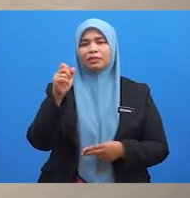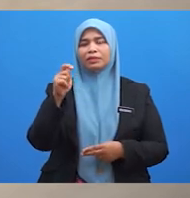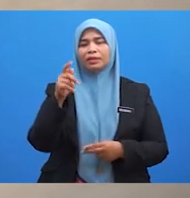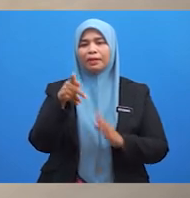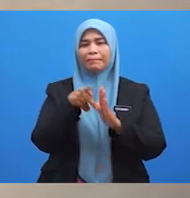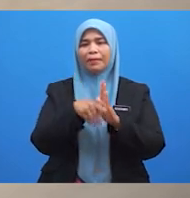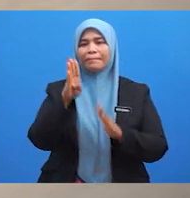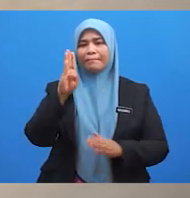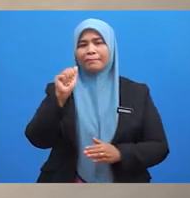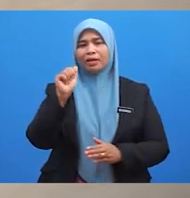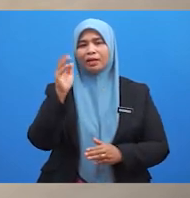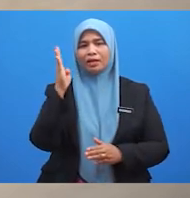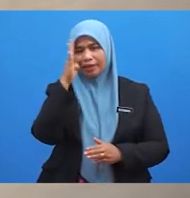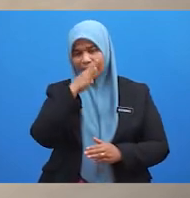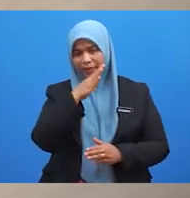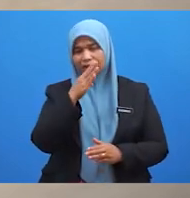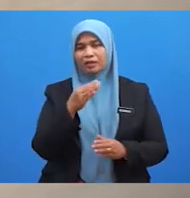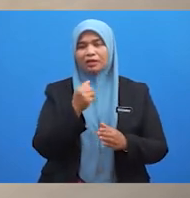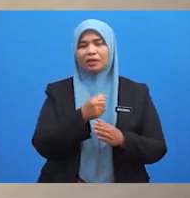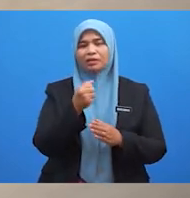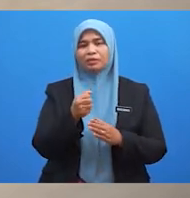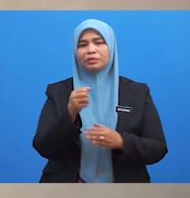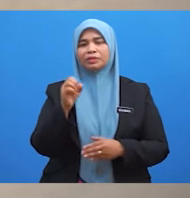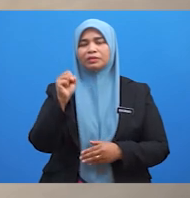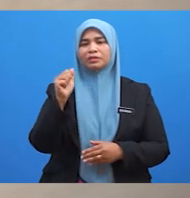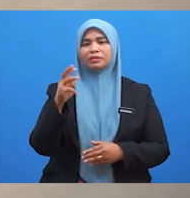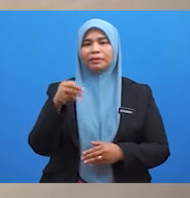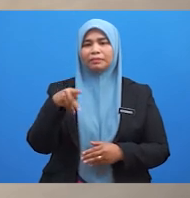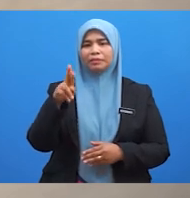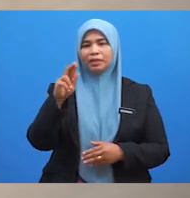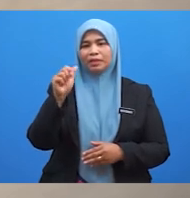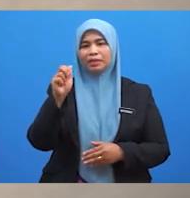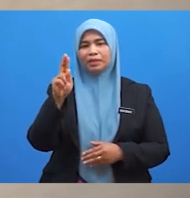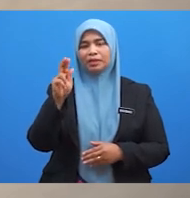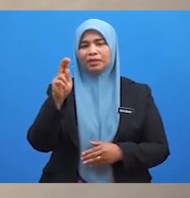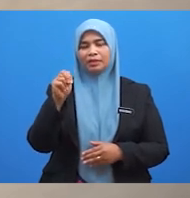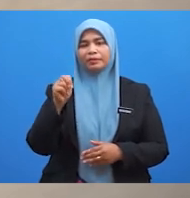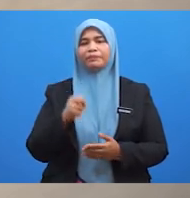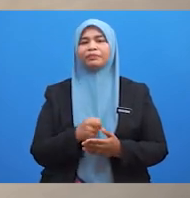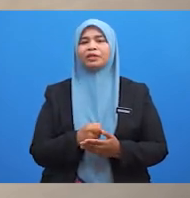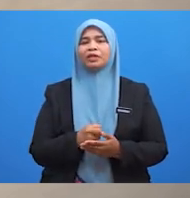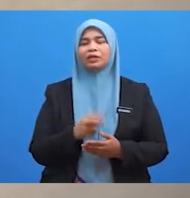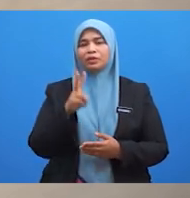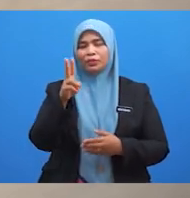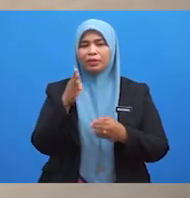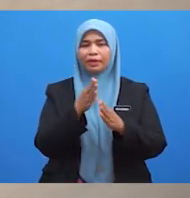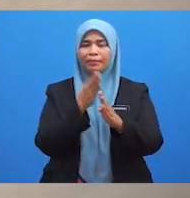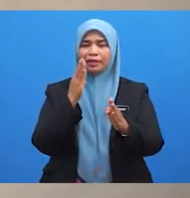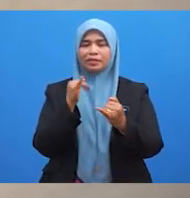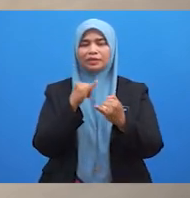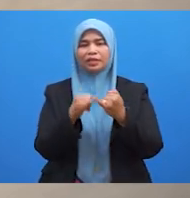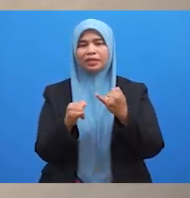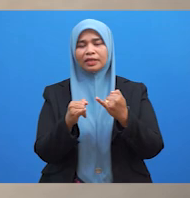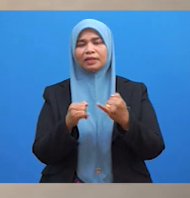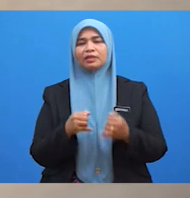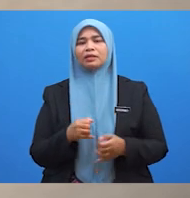pembayang atau sampiran, dan bahagian dua baris akhir